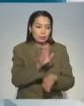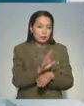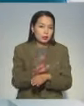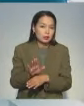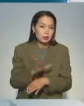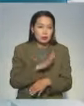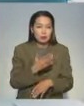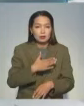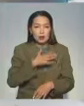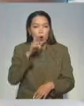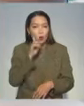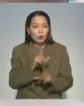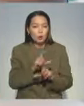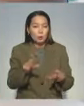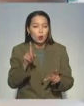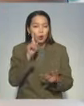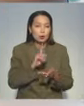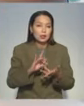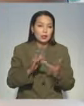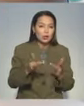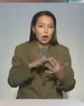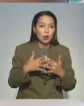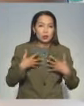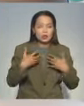Жайлы мектеп, қолжетімді интернет, ауылдық